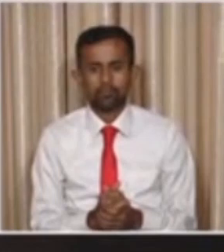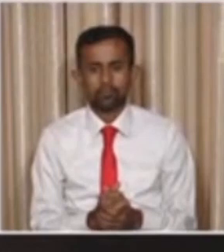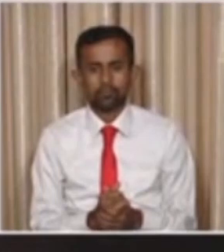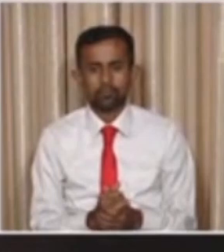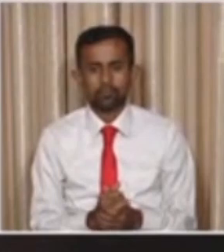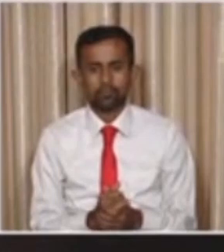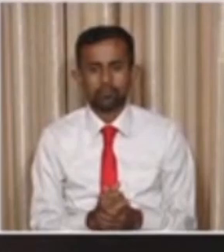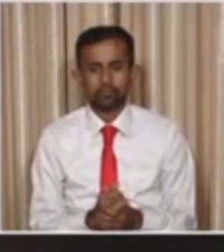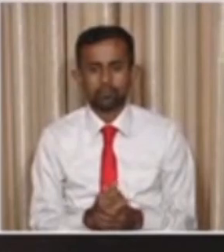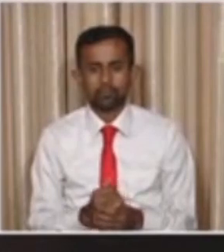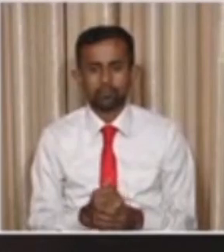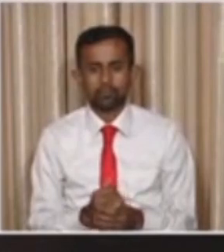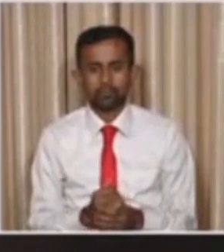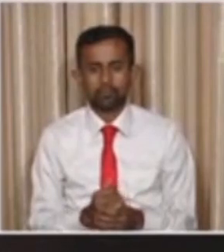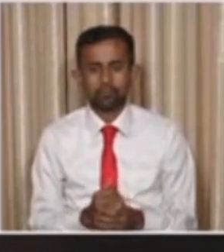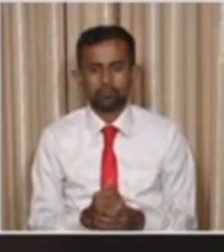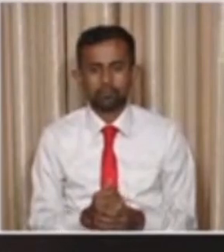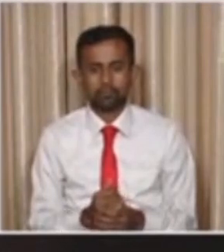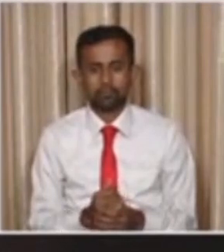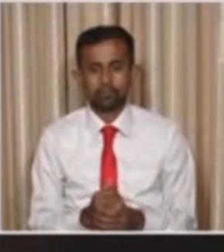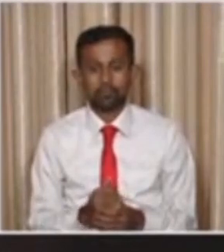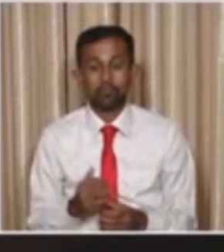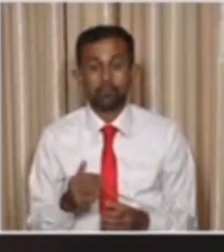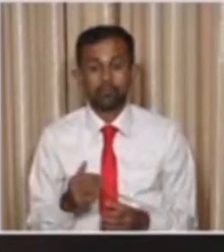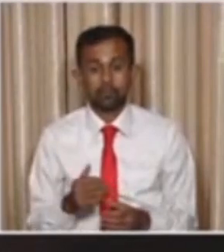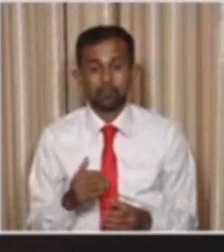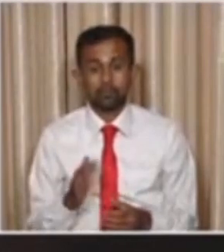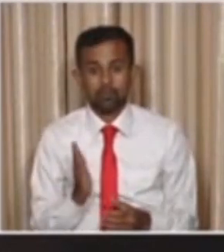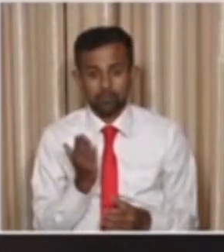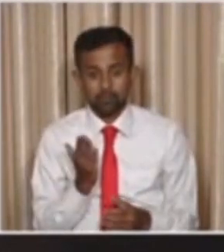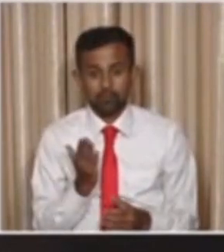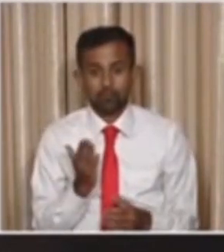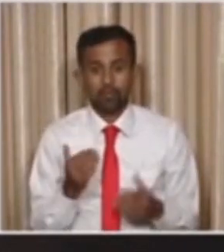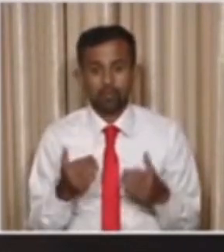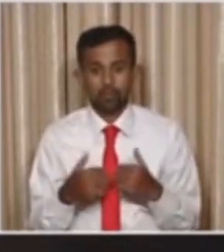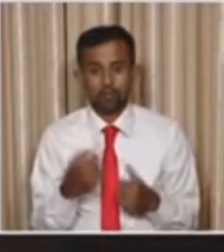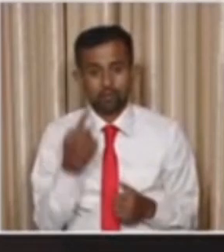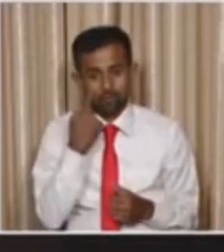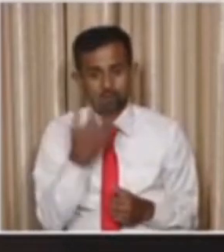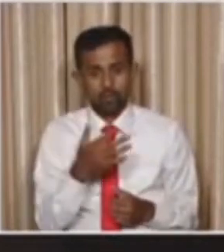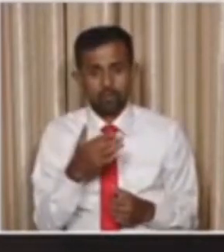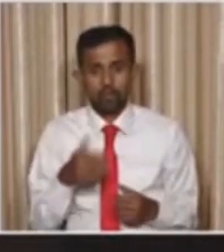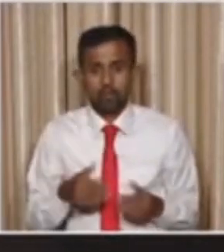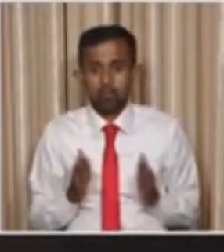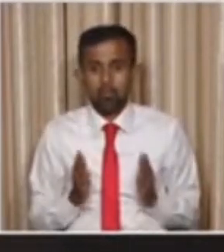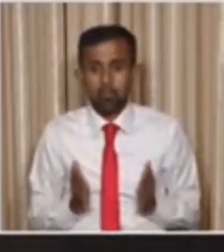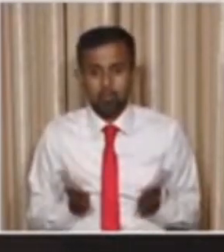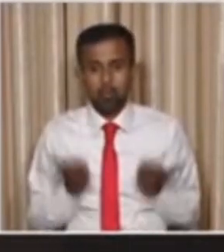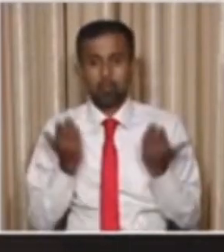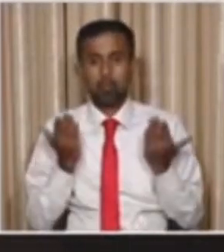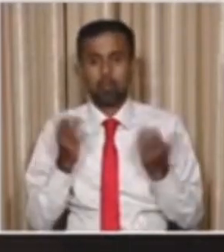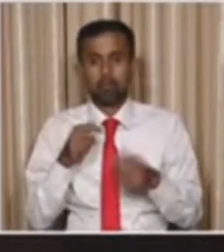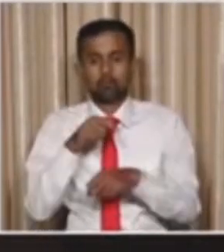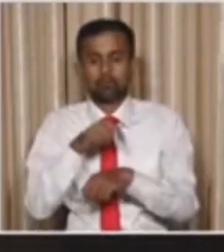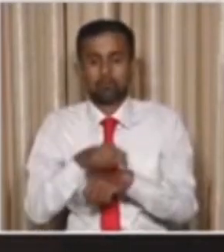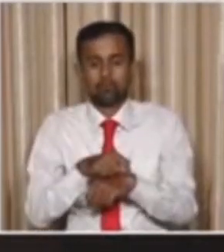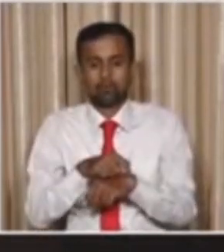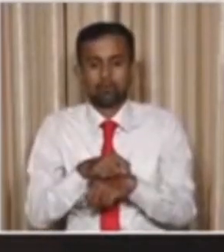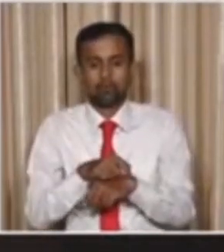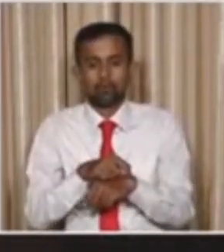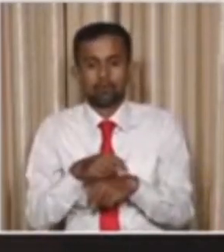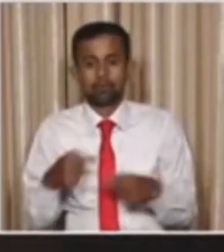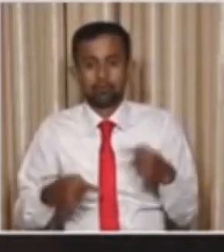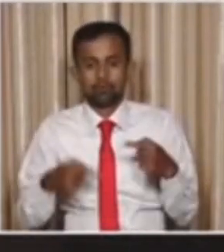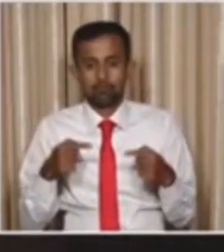මම මේක ඉවර කරාම ඔබතුමා ගන්න thank you ඒ නිසා අපි දැක්ක මේක අද ආරම්භ කරන වෙලාව අද මේ